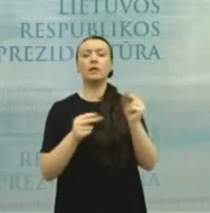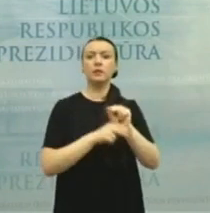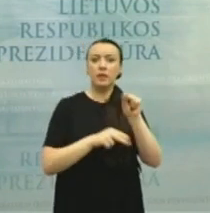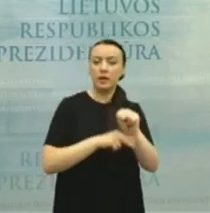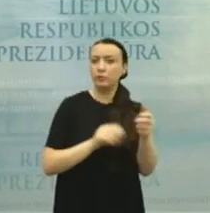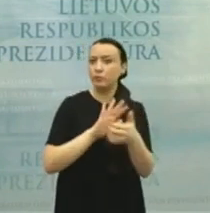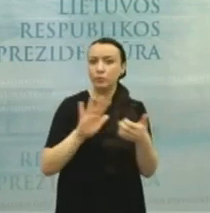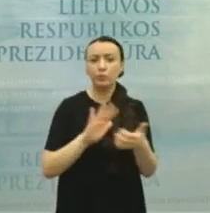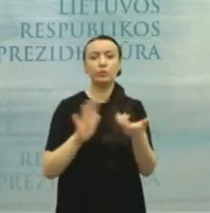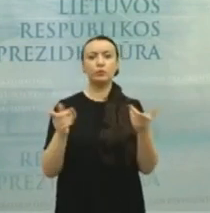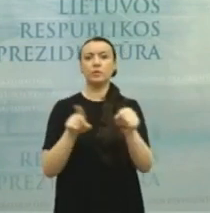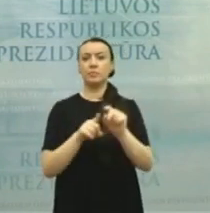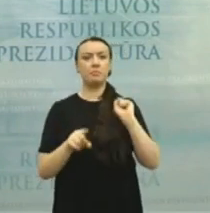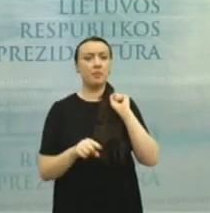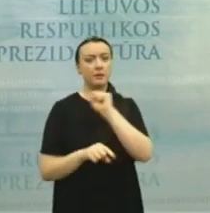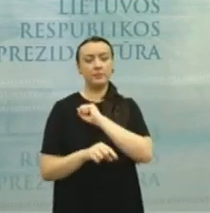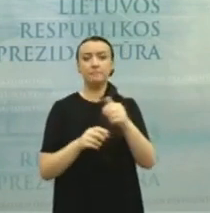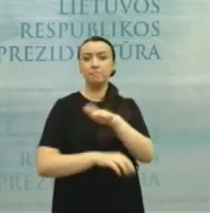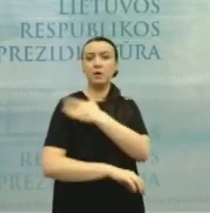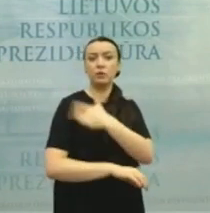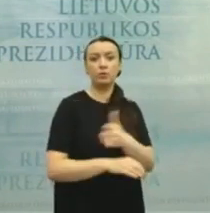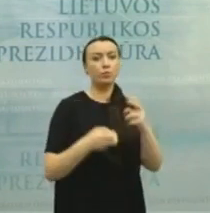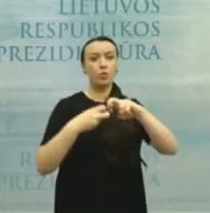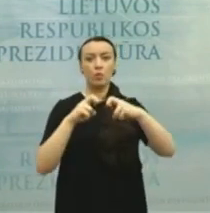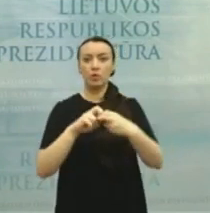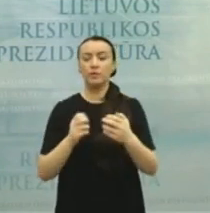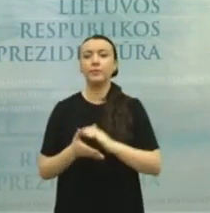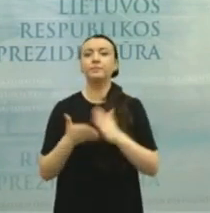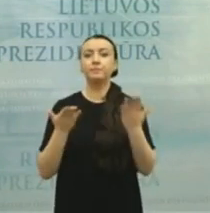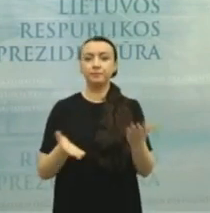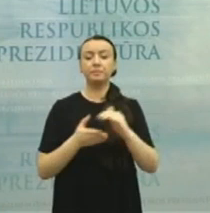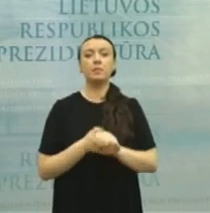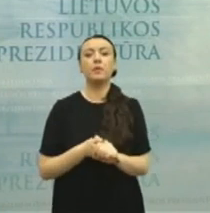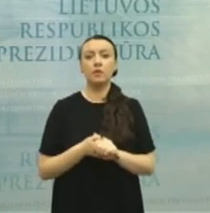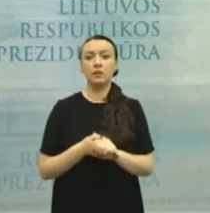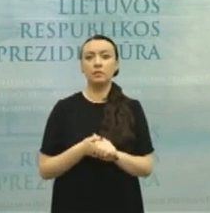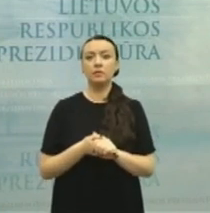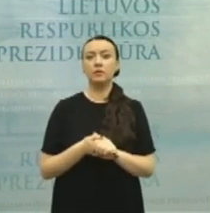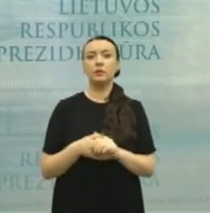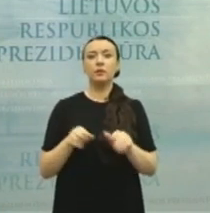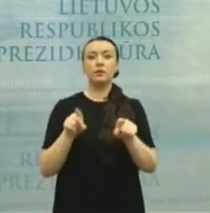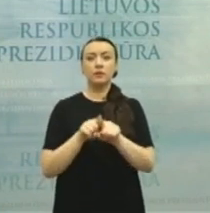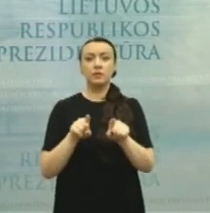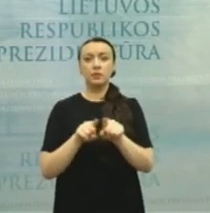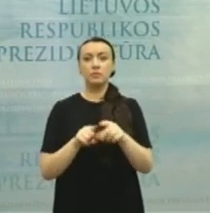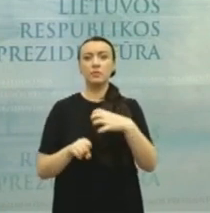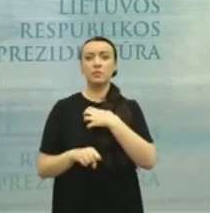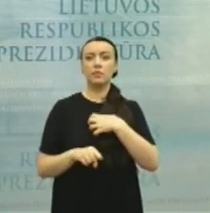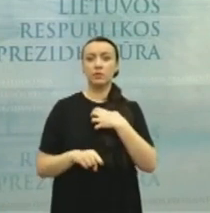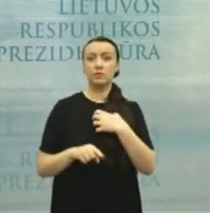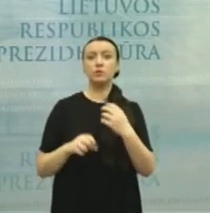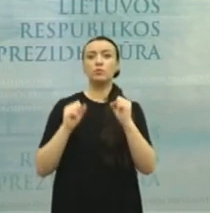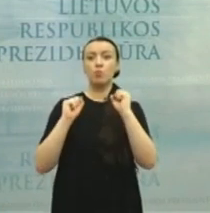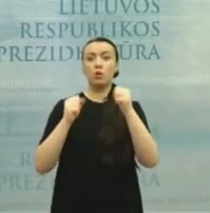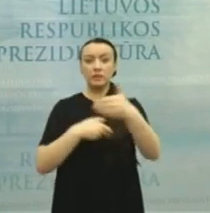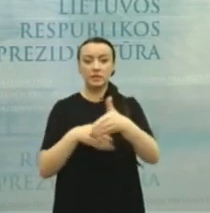rengimo, medicininių paslaugų problematikos, sklandžios sportininkų karjeros svarbos tvariam